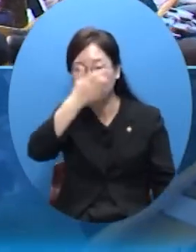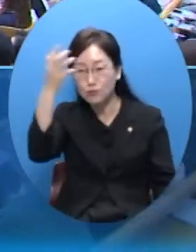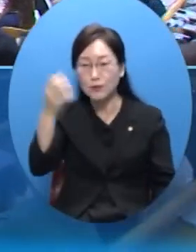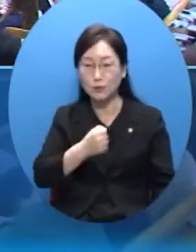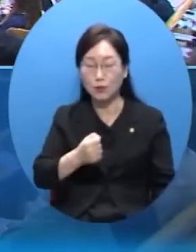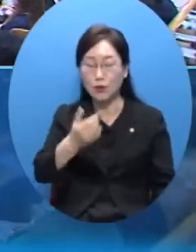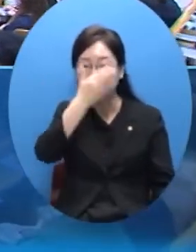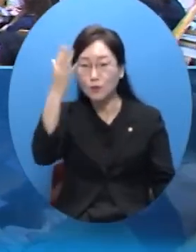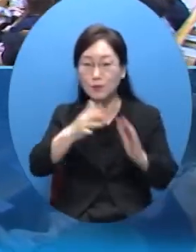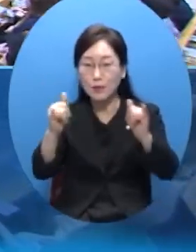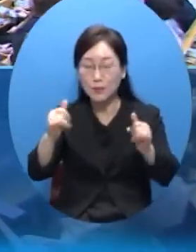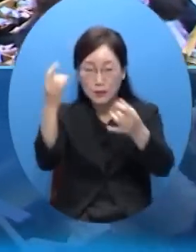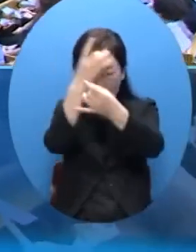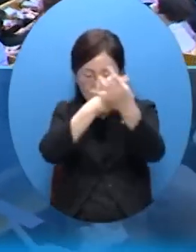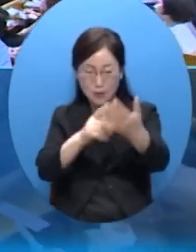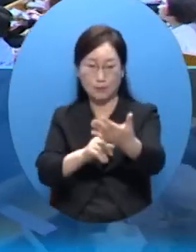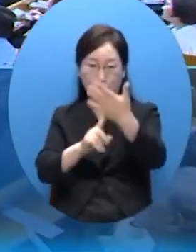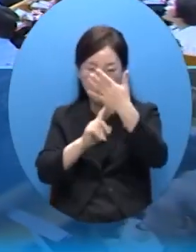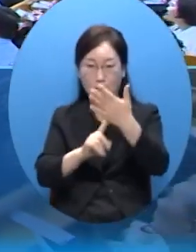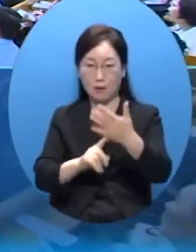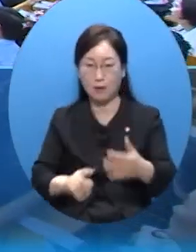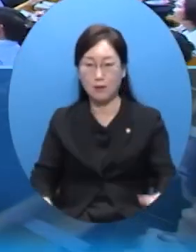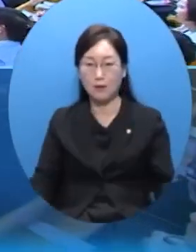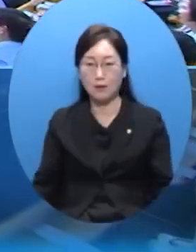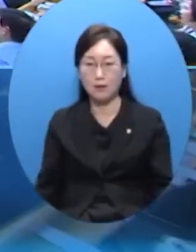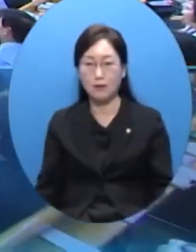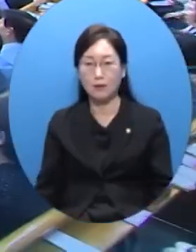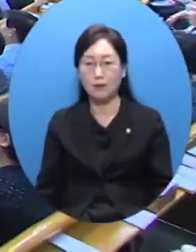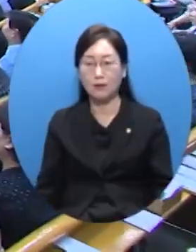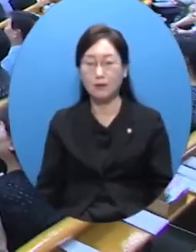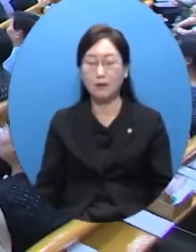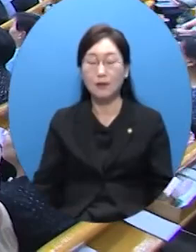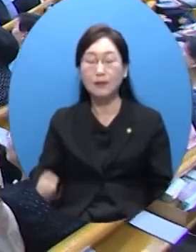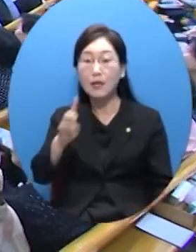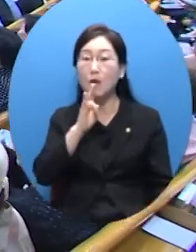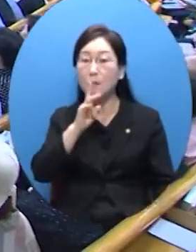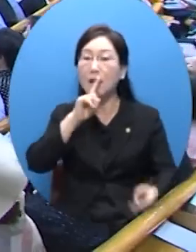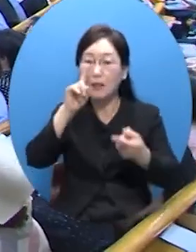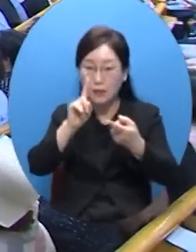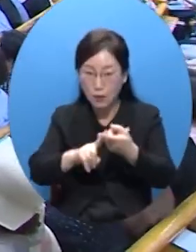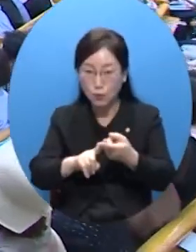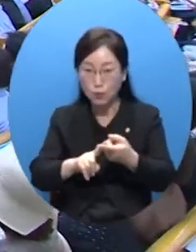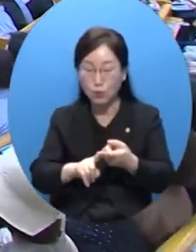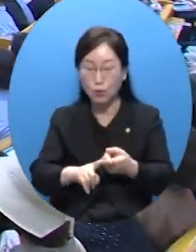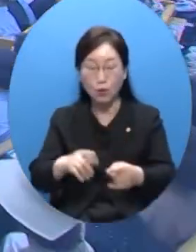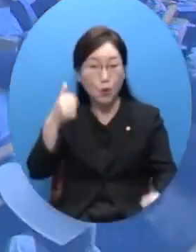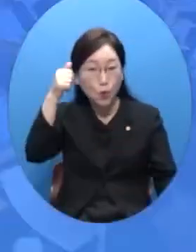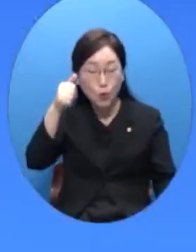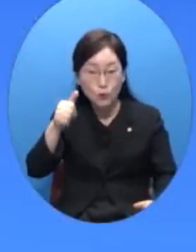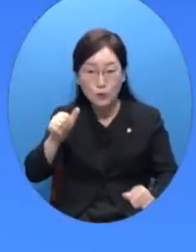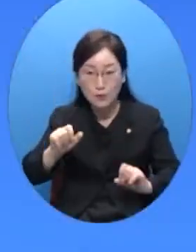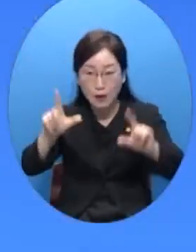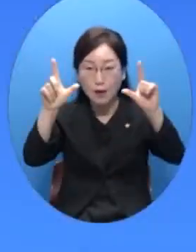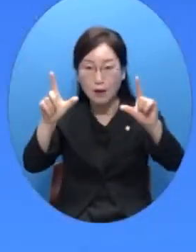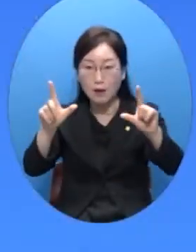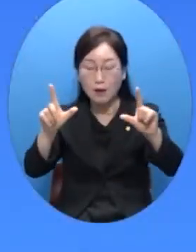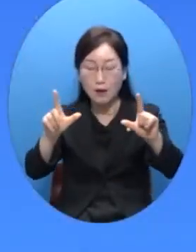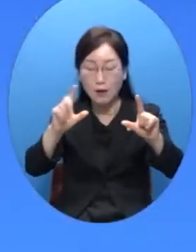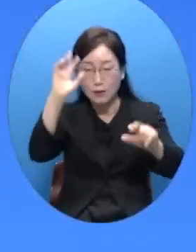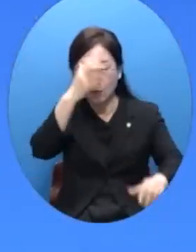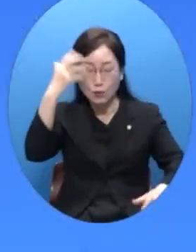너희 젊은이는 이상을 볼 것이며. 이 예언의 말씀을 오순절날 성령 충만 받은